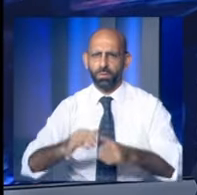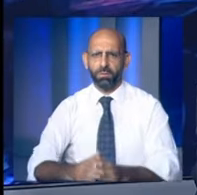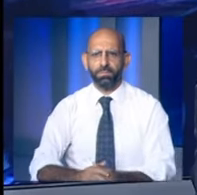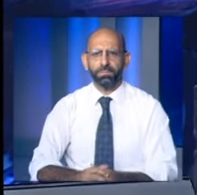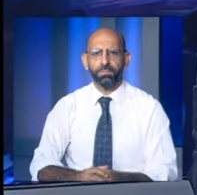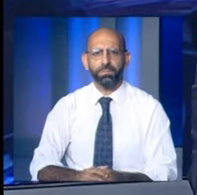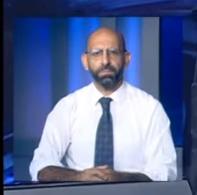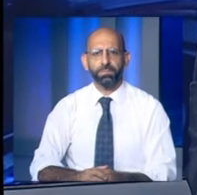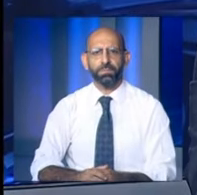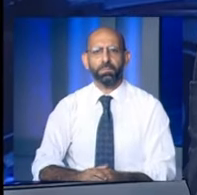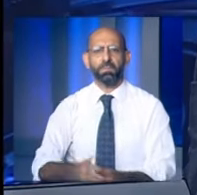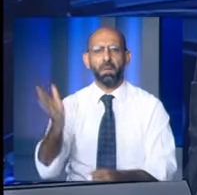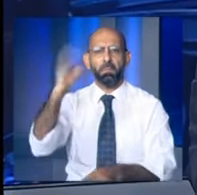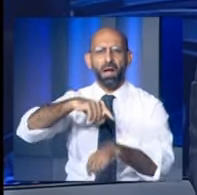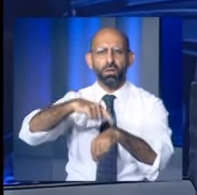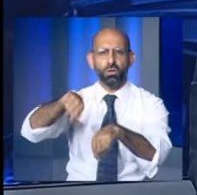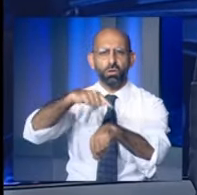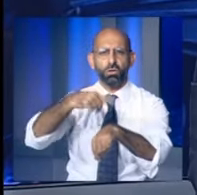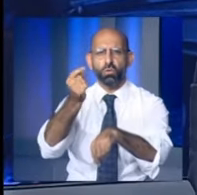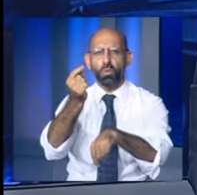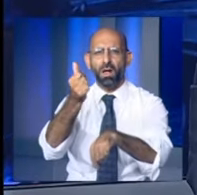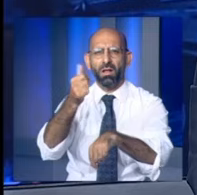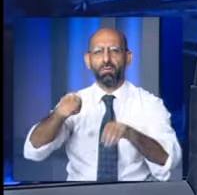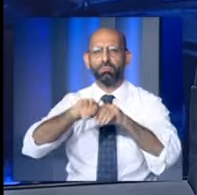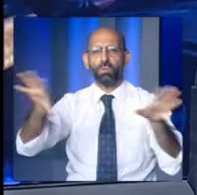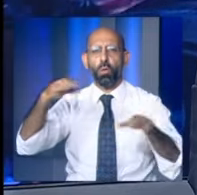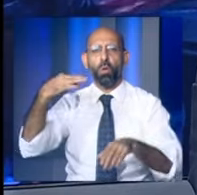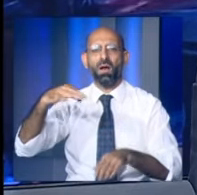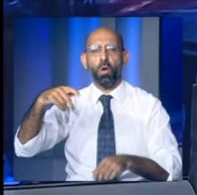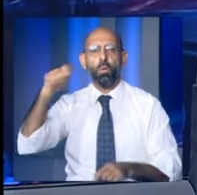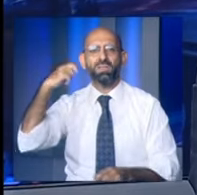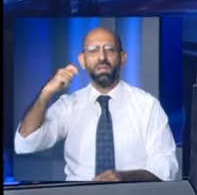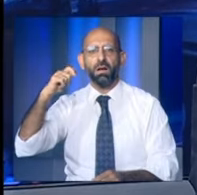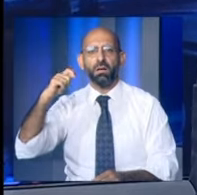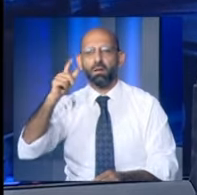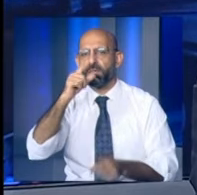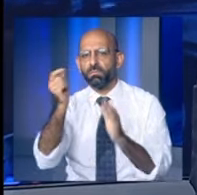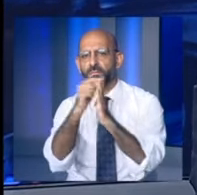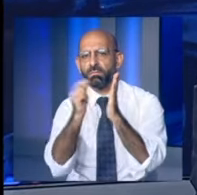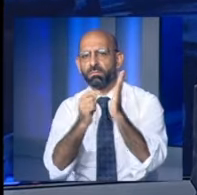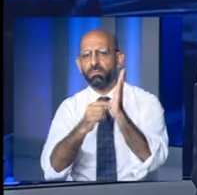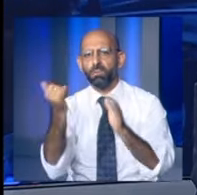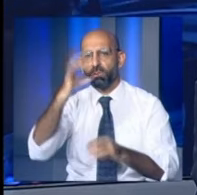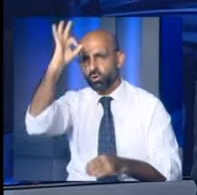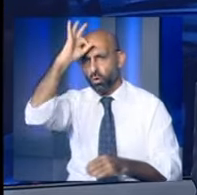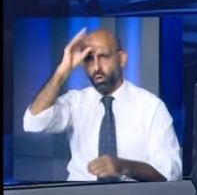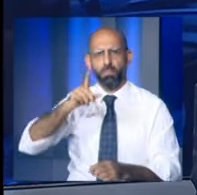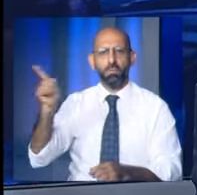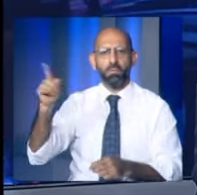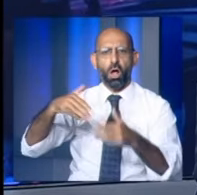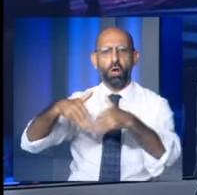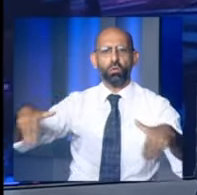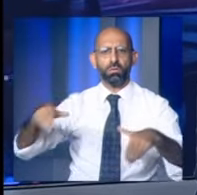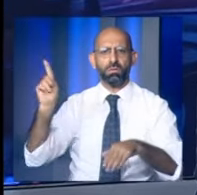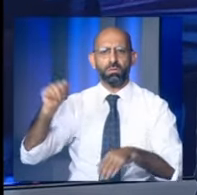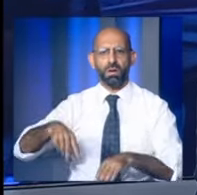إجراءات حدودية. بعد ساعات قليلة من نشر ورقة لبنانية، فند الوزير عبد الله أبو حبيب نقاطها لما بعد